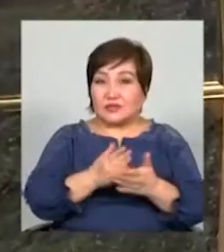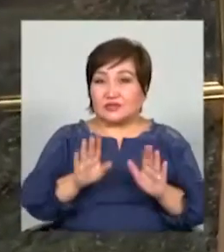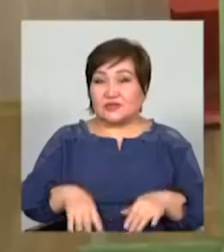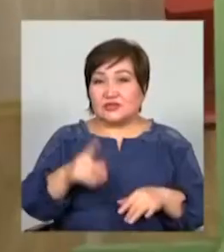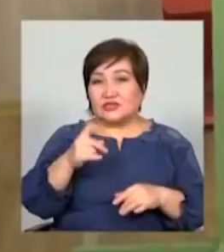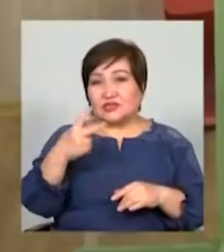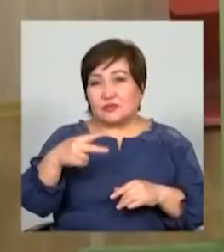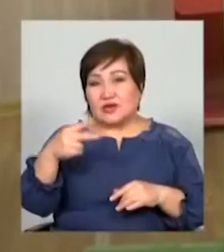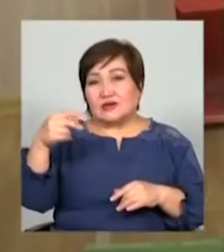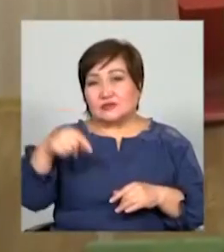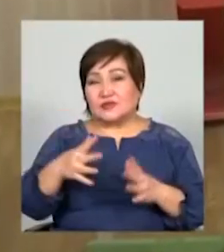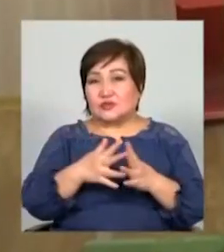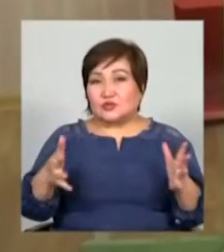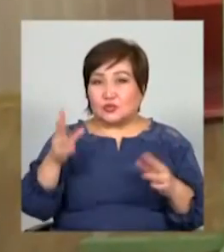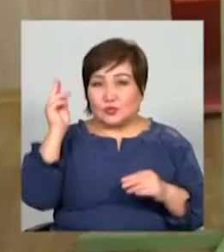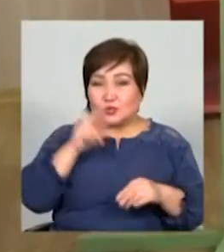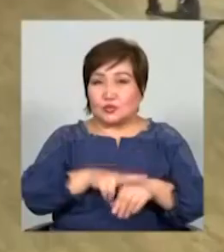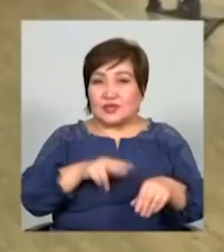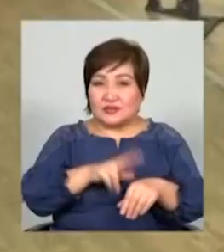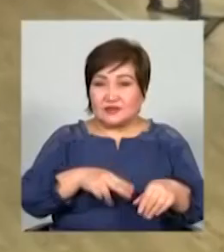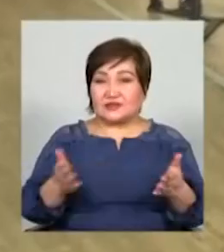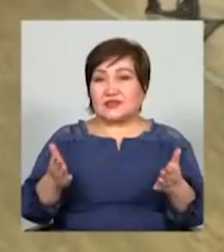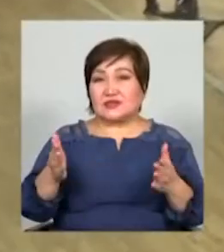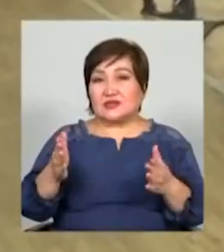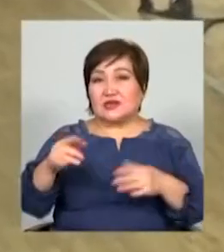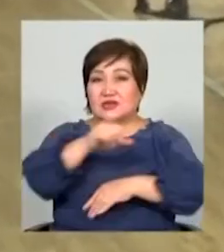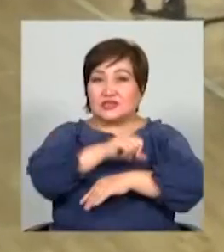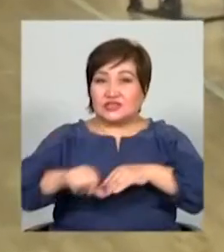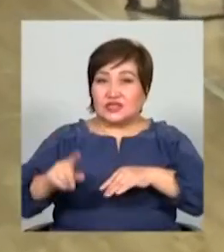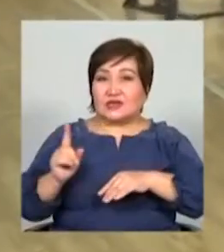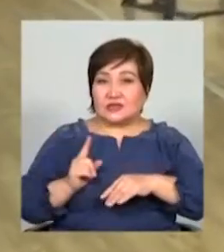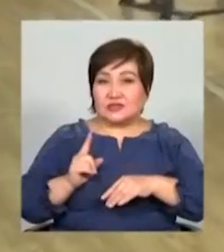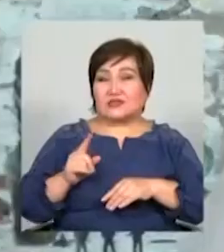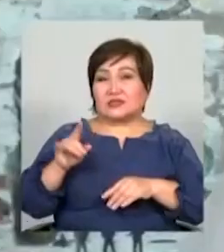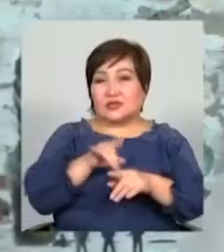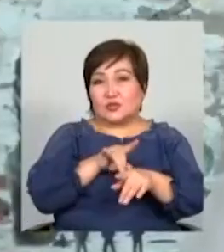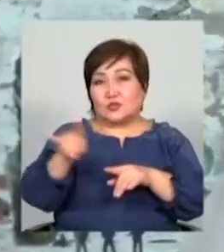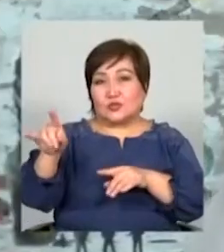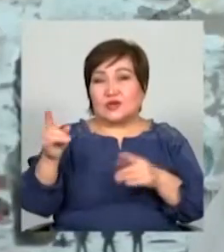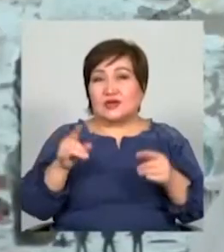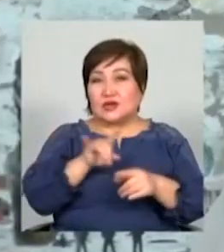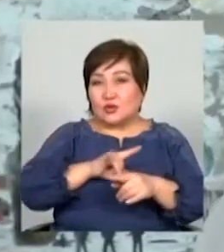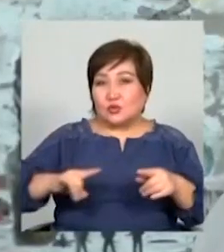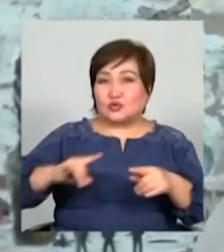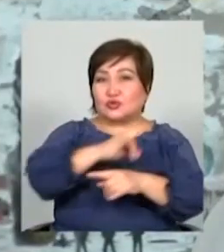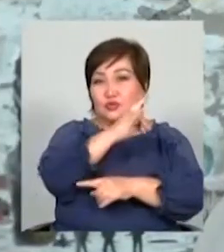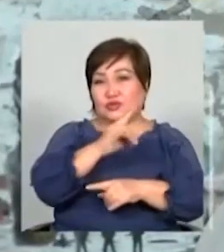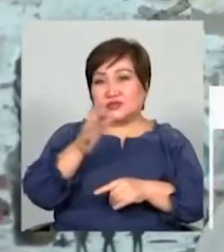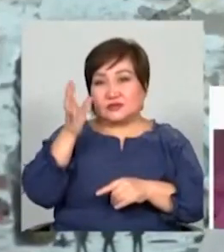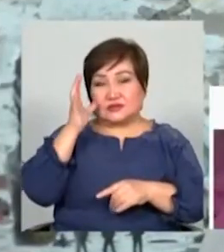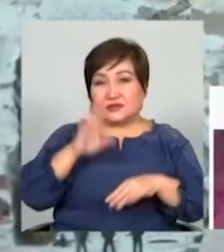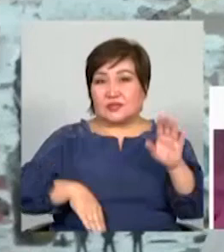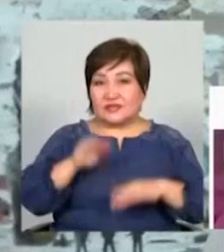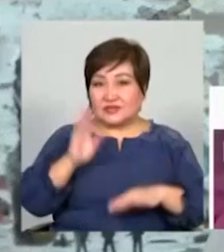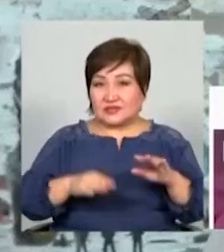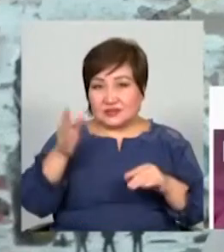оқушы, полиция, өрт сөндіруші, шекарашы және ұшқыш мамандықтары бойынша білім алады. Біздің бекітілген бағдарлама бойынша сабақ өтеді, сағат